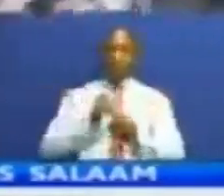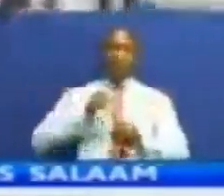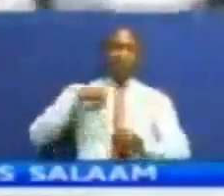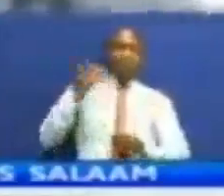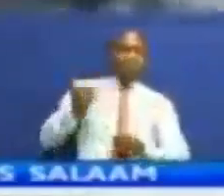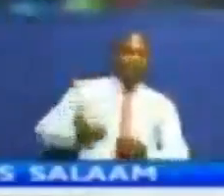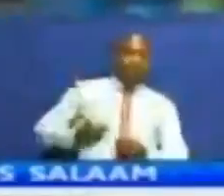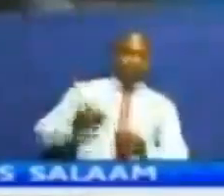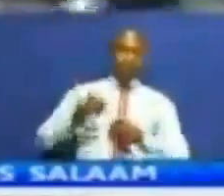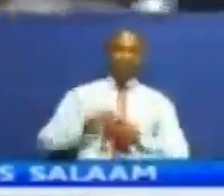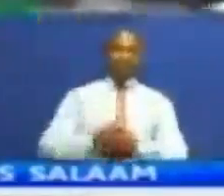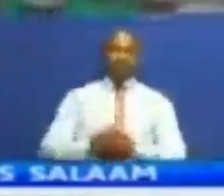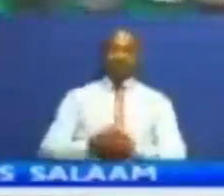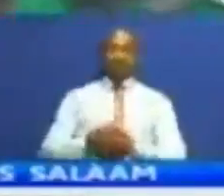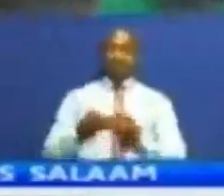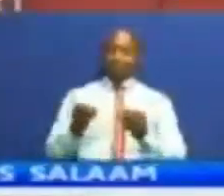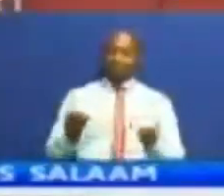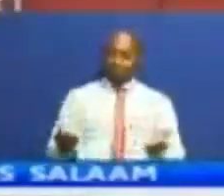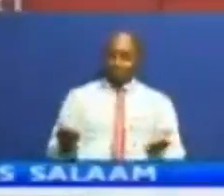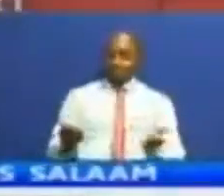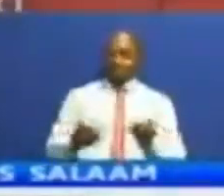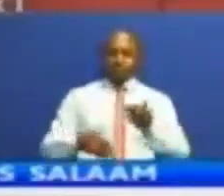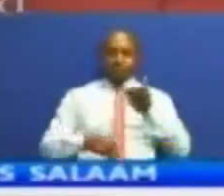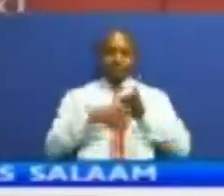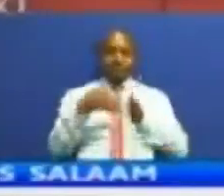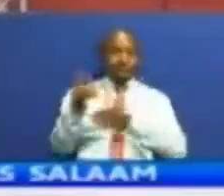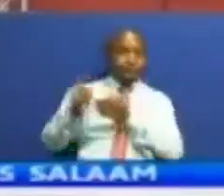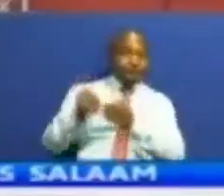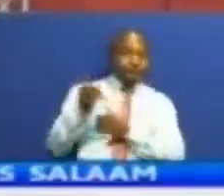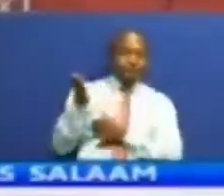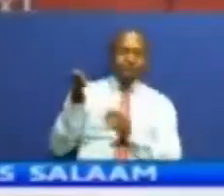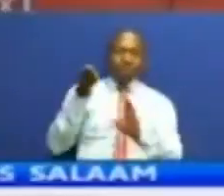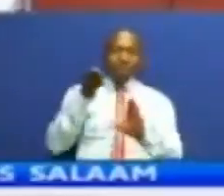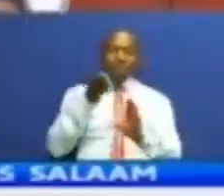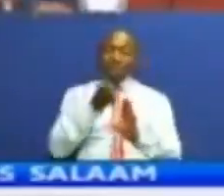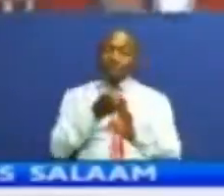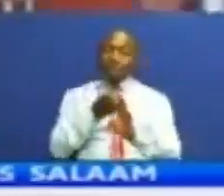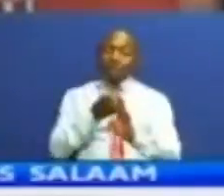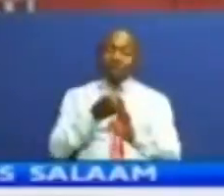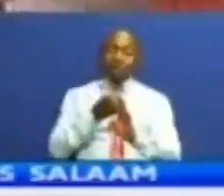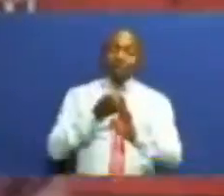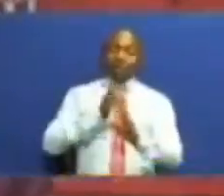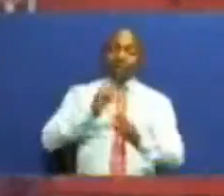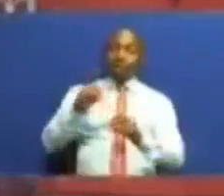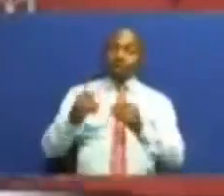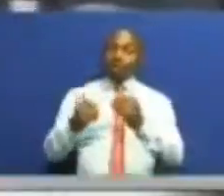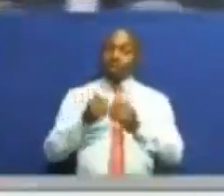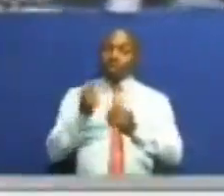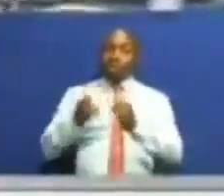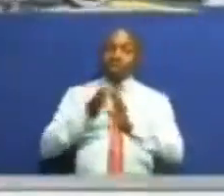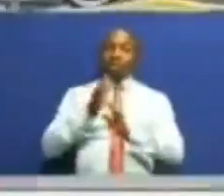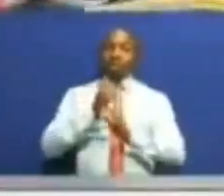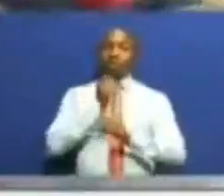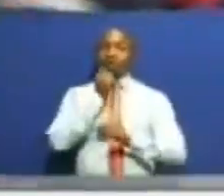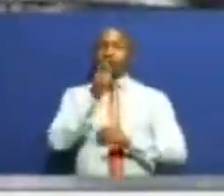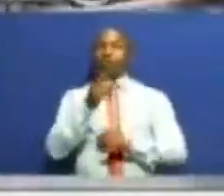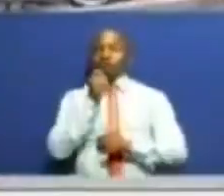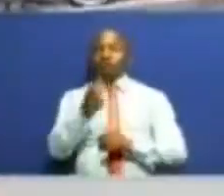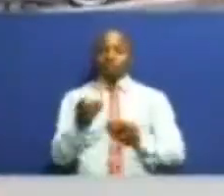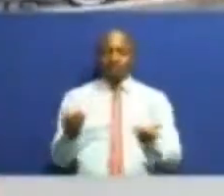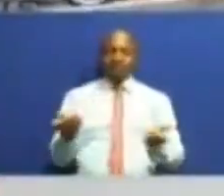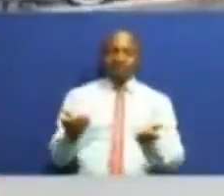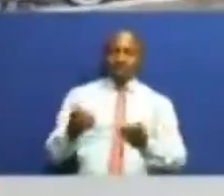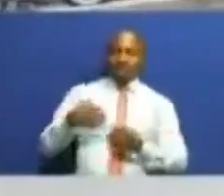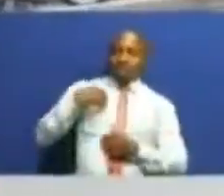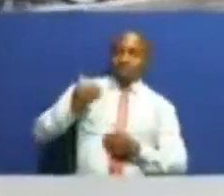wanawake. Kwa ni anajenga ukaribu na wewe, ili hata usijoka hata endapo itakapojulikana usije kalopoka. Mwanamke